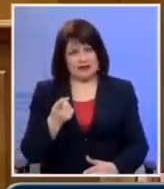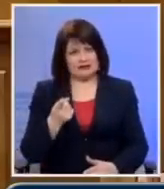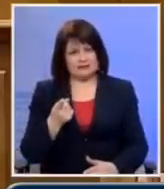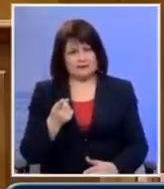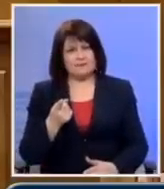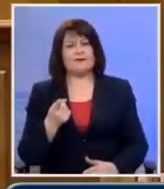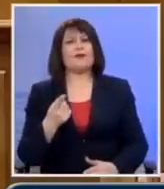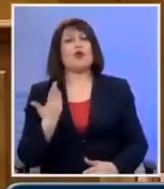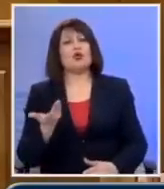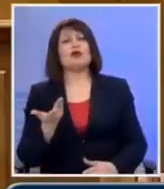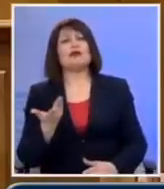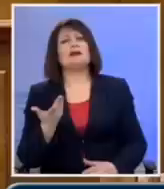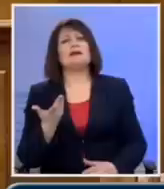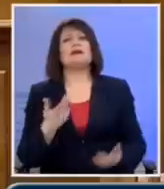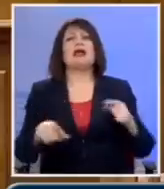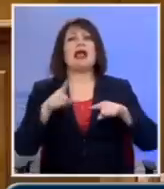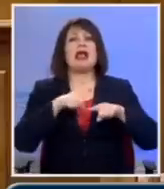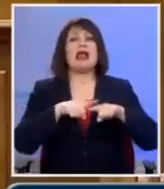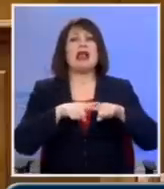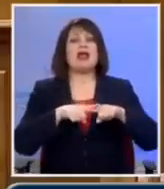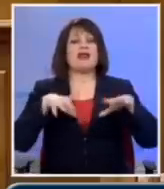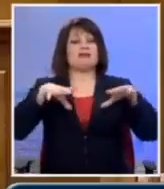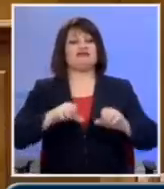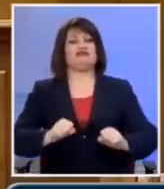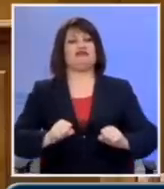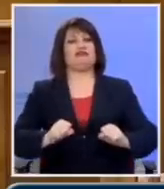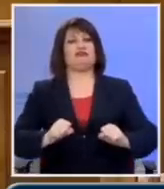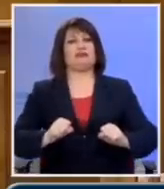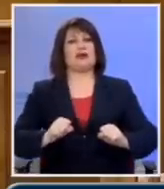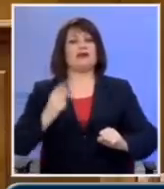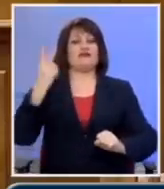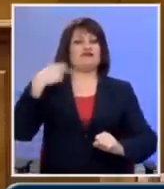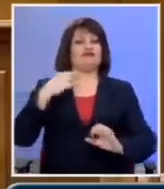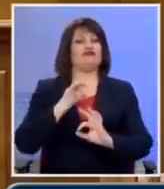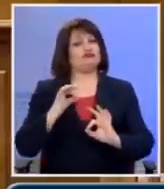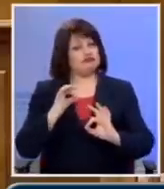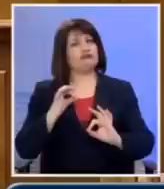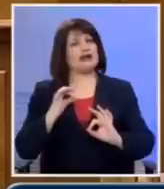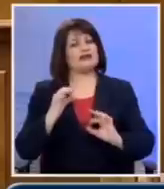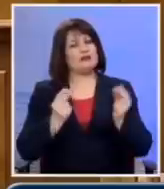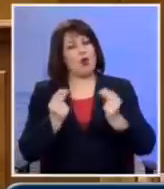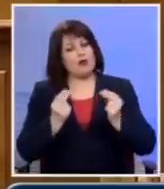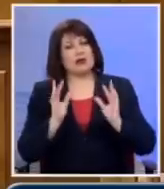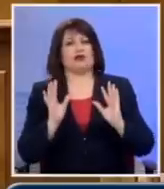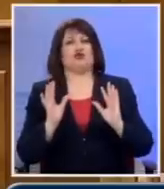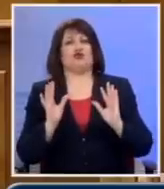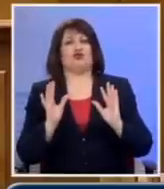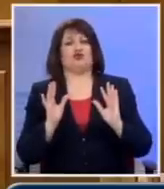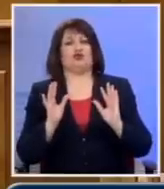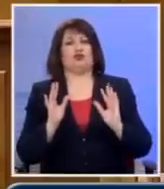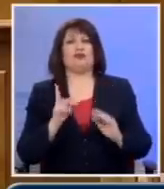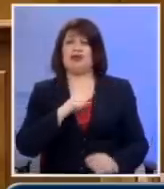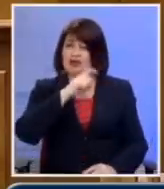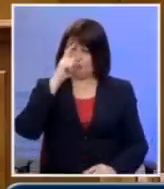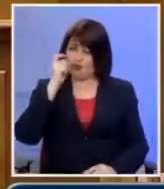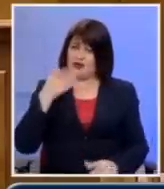εσείς ότι είναι μια χώρα κυρίαρχη και υπολογίσιμη. Μια χώρα που έχει, παρά τις δυσκολίες